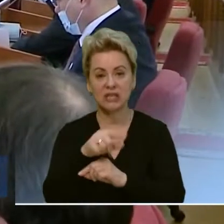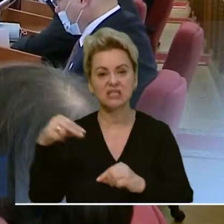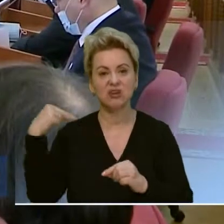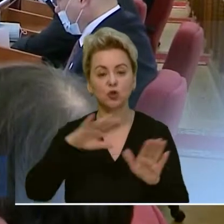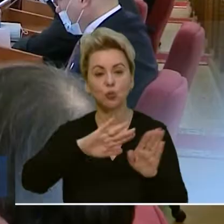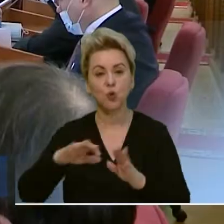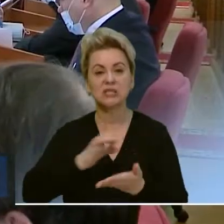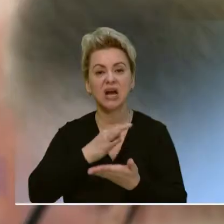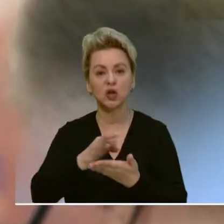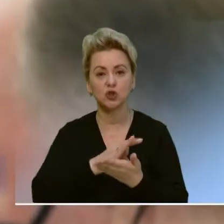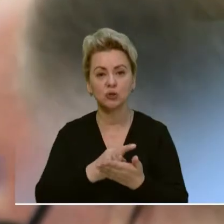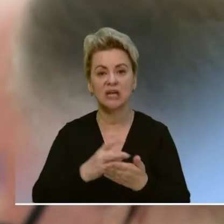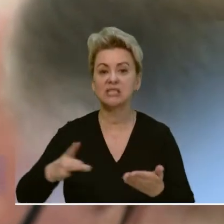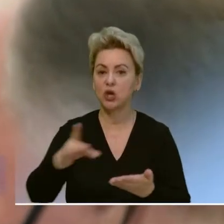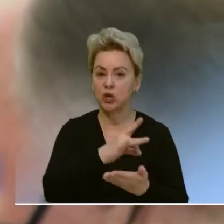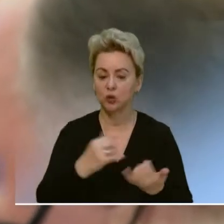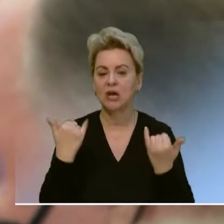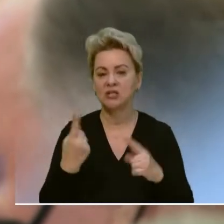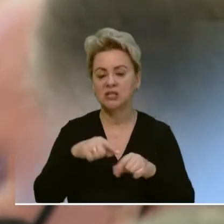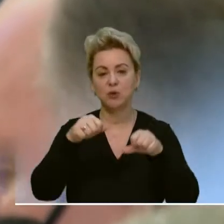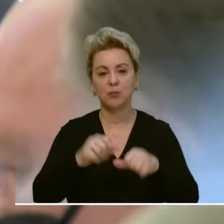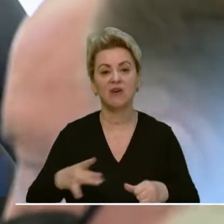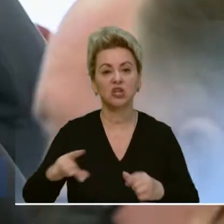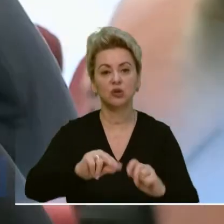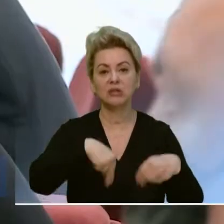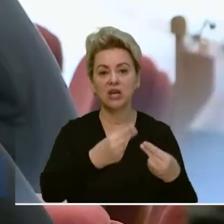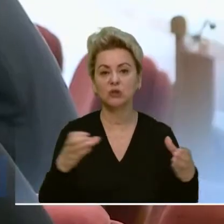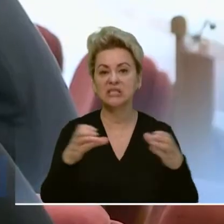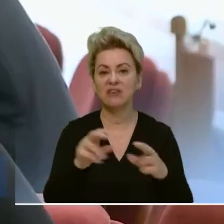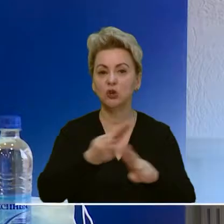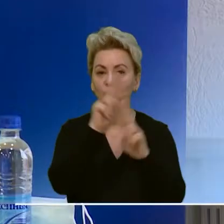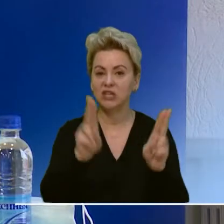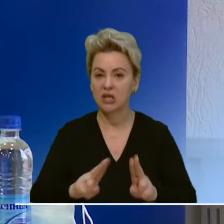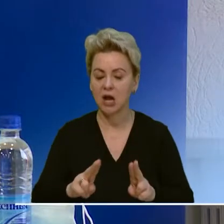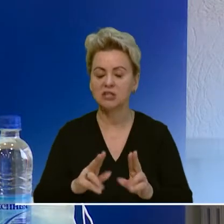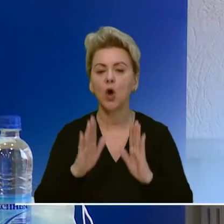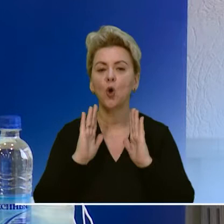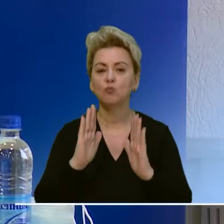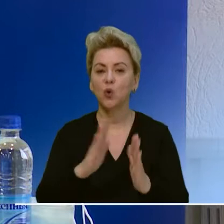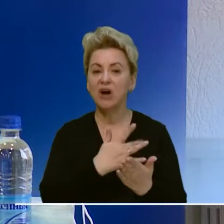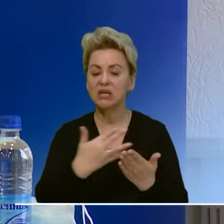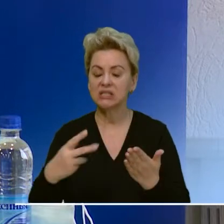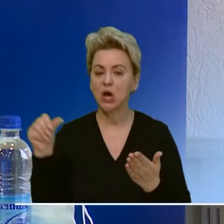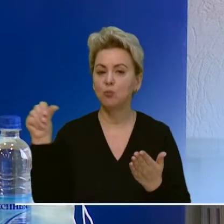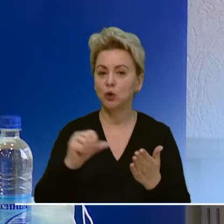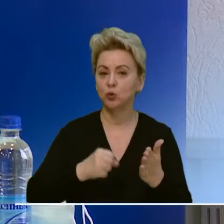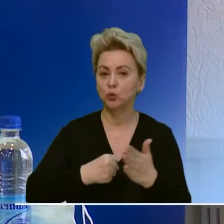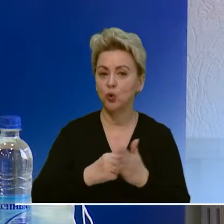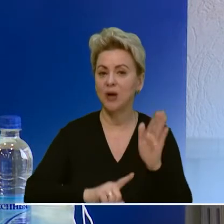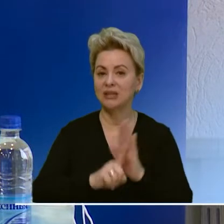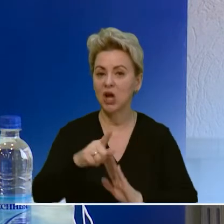президент после консультаций с субъектом. Теперь это право регион отдает Совету Федерации. Буквально за несколько минут до